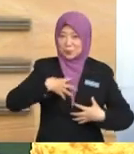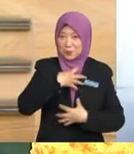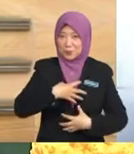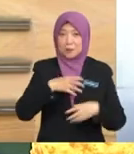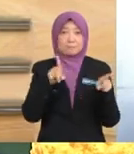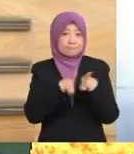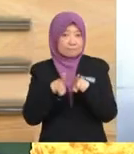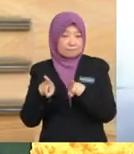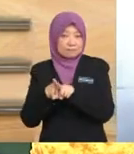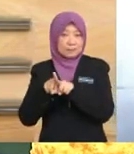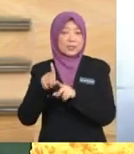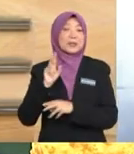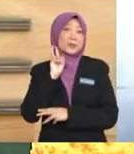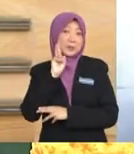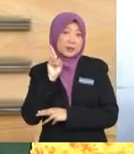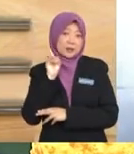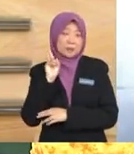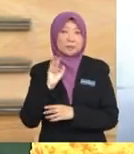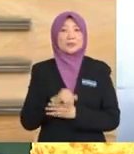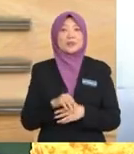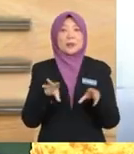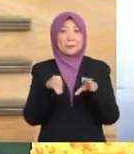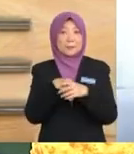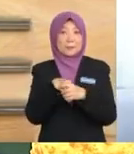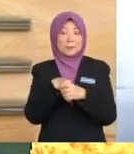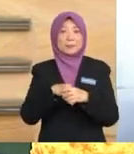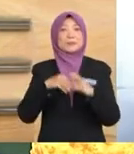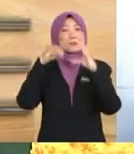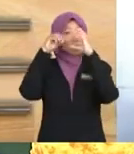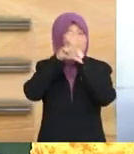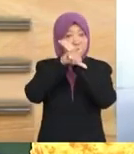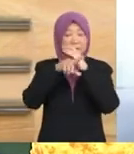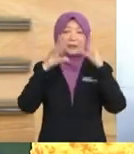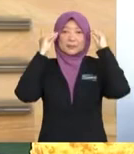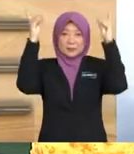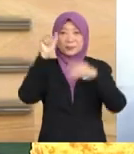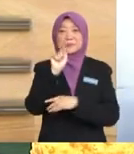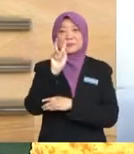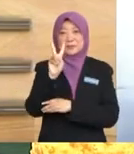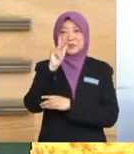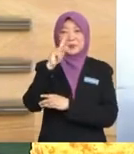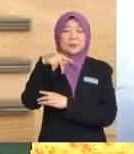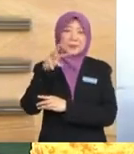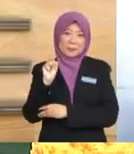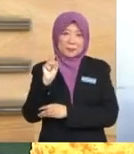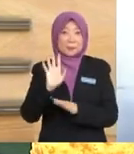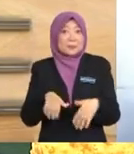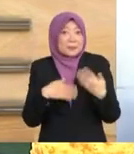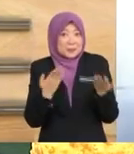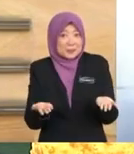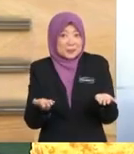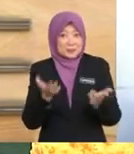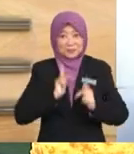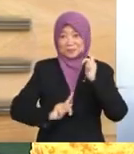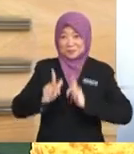Hazrina Kasim, dan pastinya kita dalam Teroka at Didik TV KPM. Bagaimana lakonan